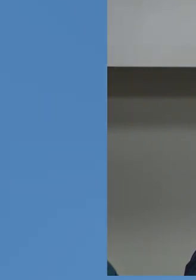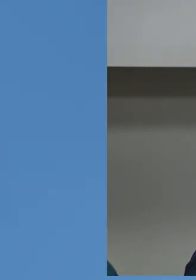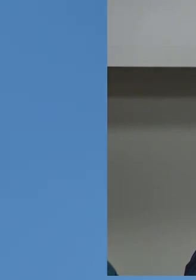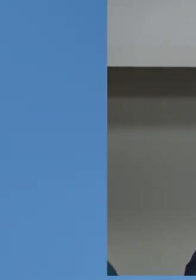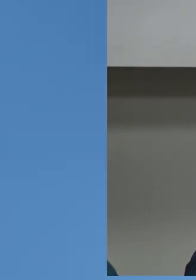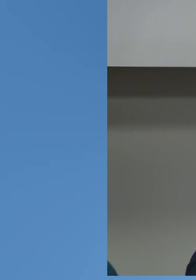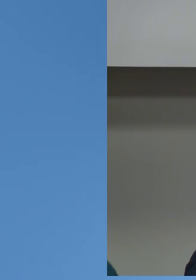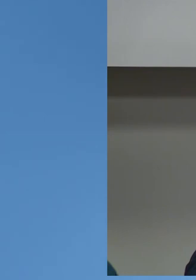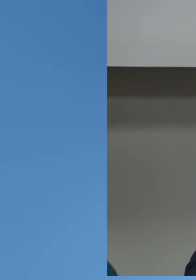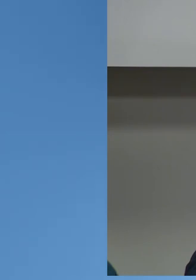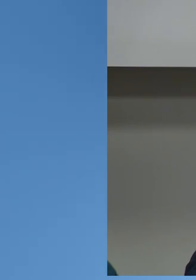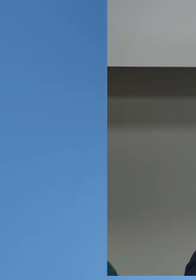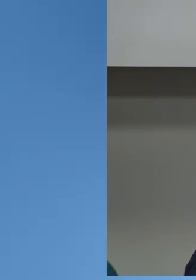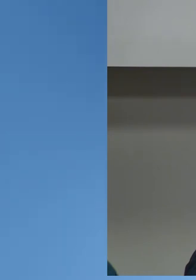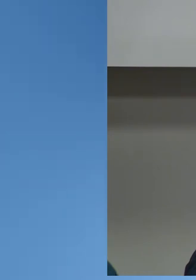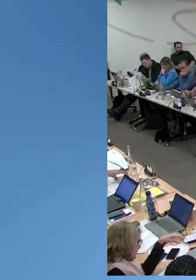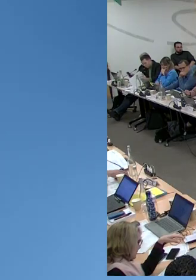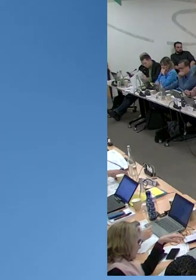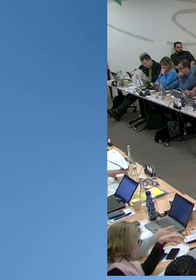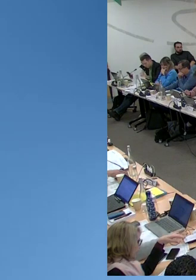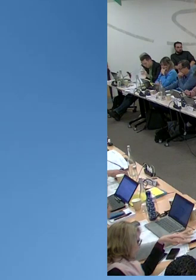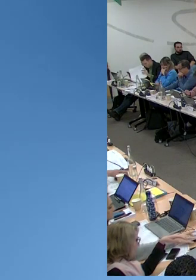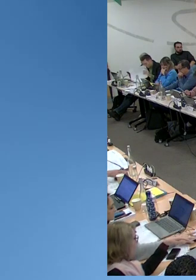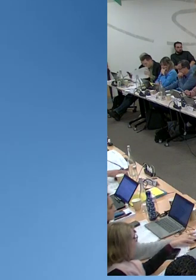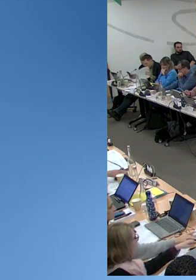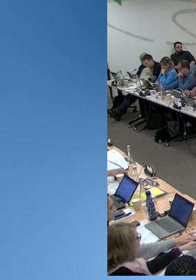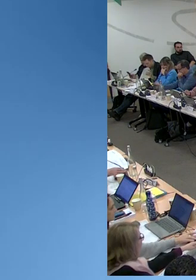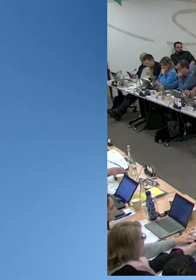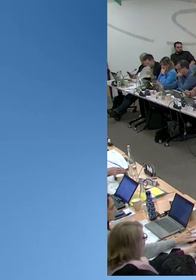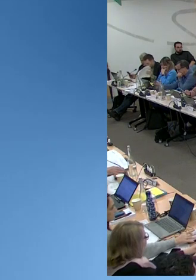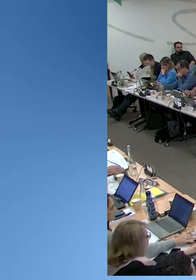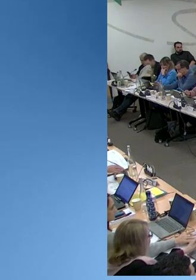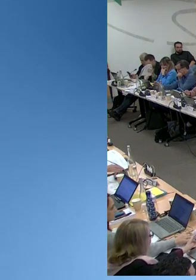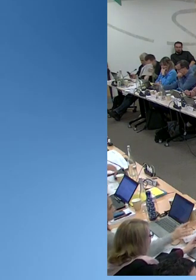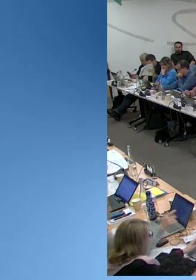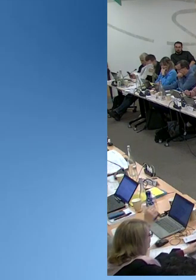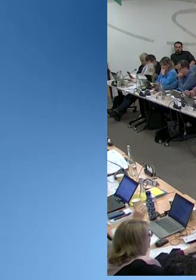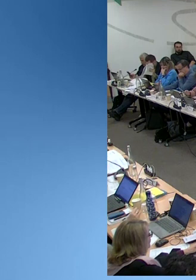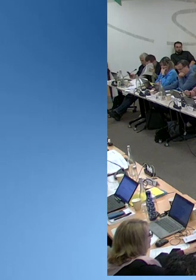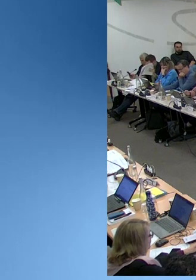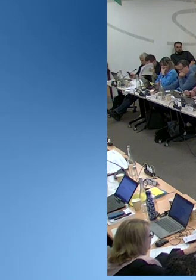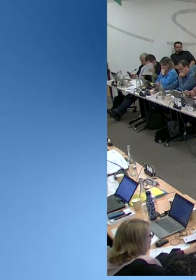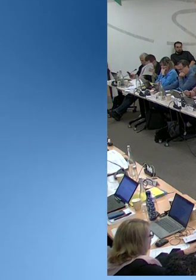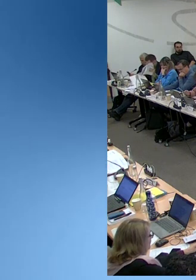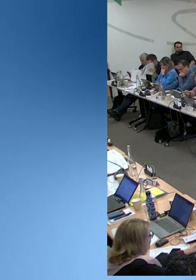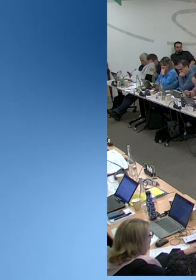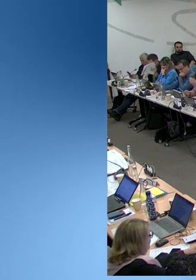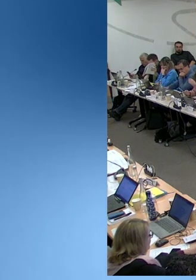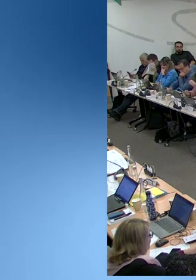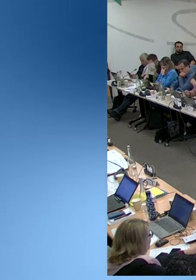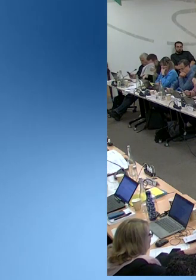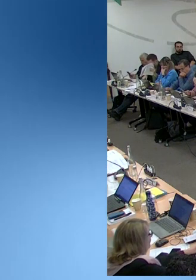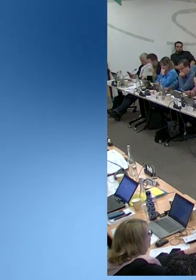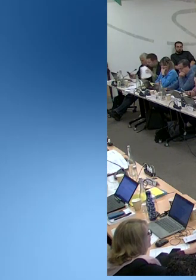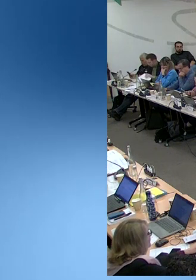Pinel ensuite oui oui monsieur le ma une une question un peu générale sur la question de l'éducation populaire je profite de cette délibération pour la poser parce que ça fait